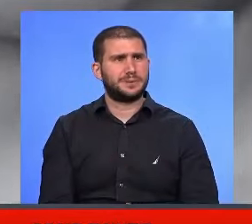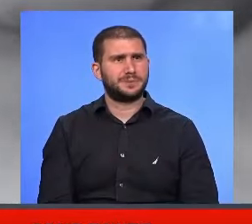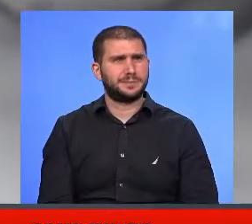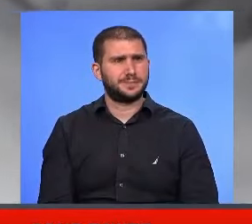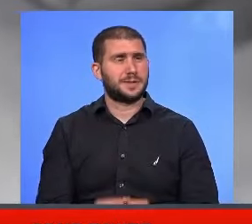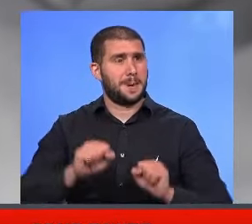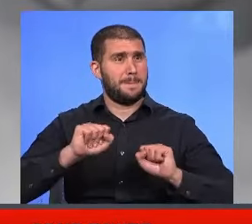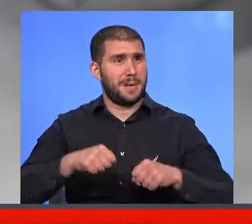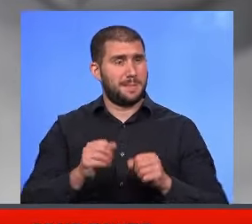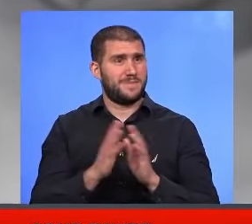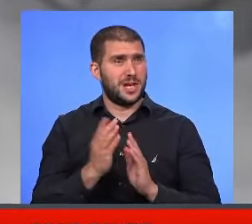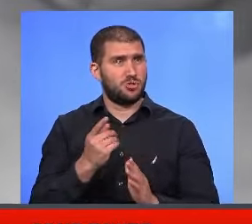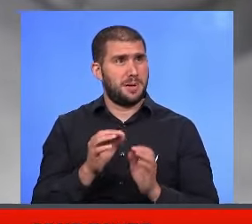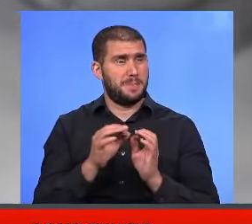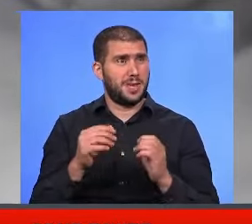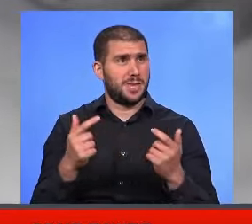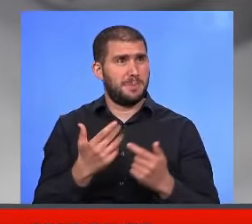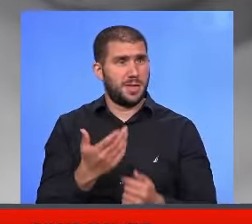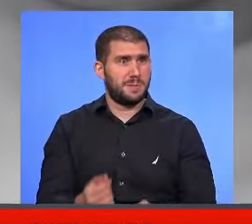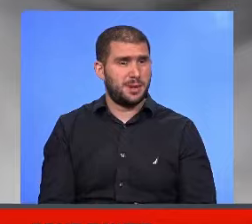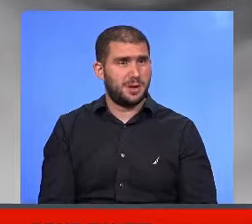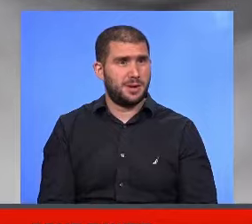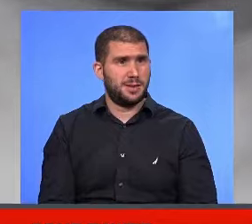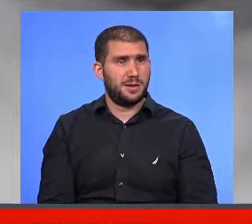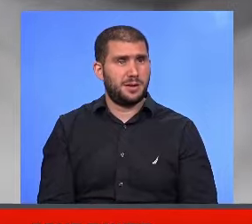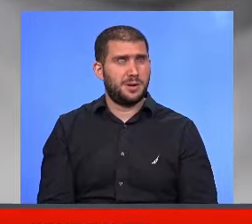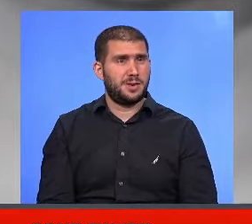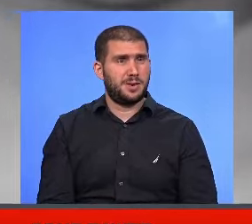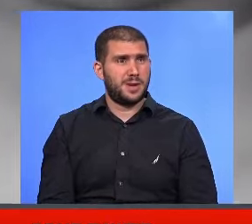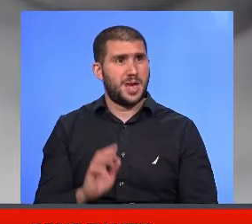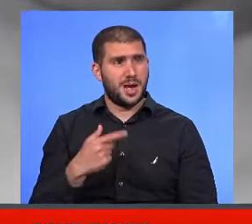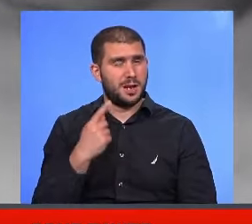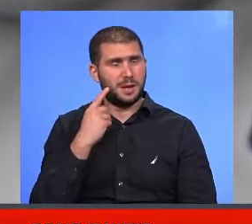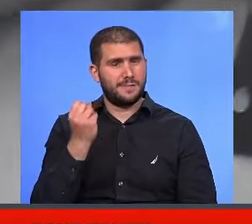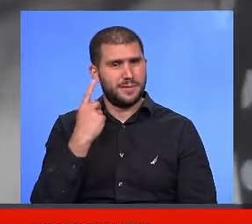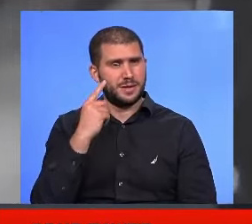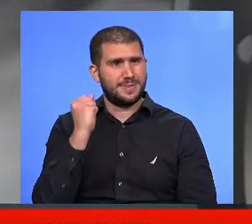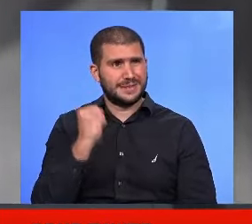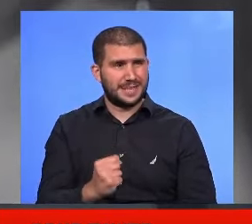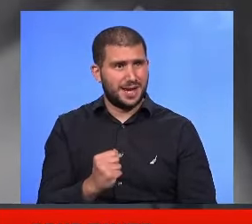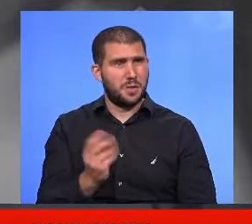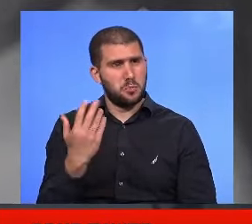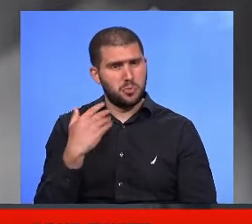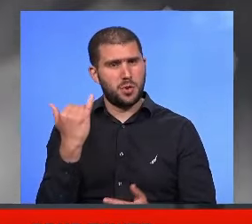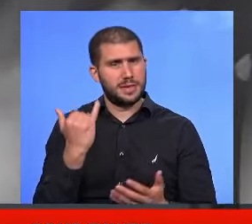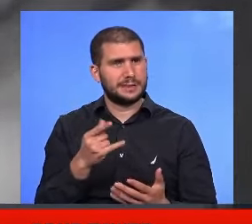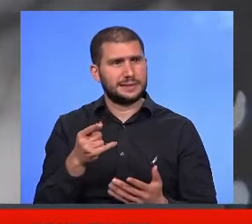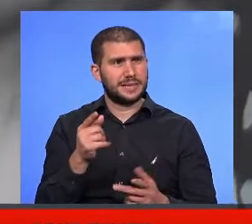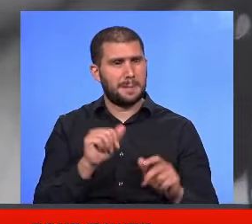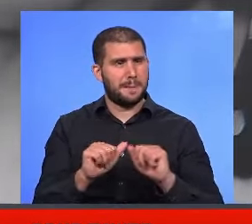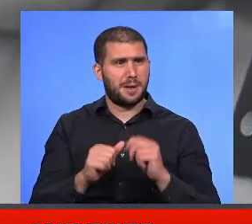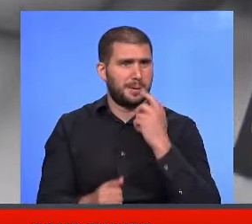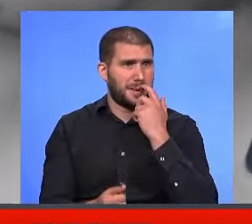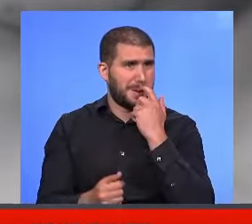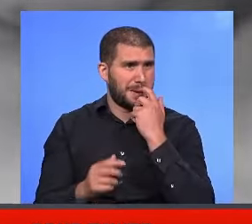והבעלים ביקש ממני בתחילת המלחמה, אחרי שנודע שהיא נרצחה, ותבוא, בוא צייר אותה בבר, איפה